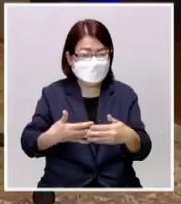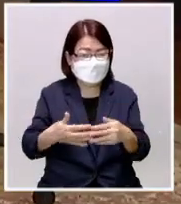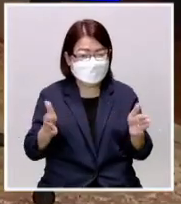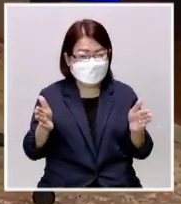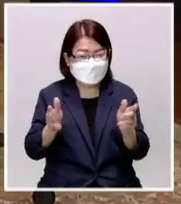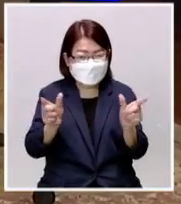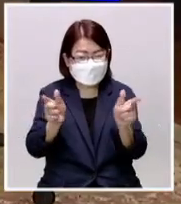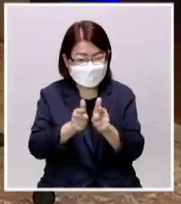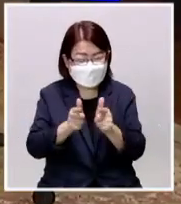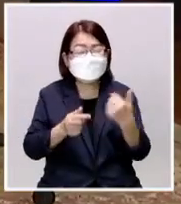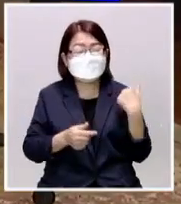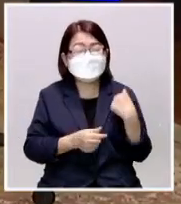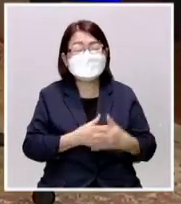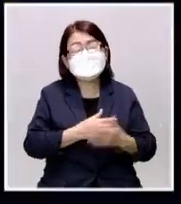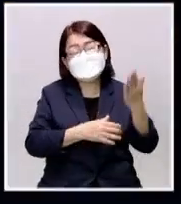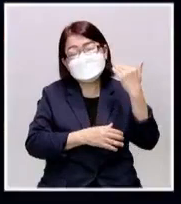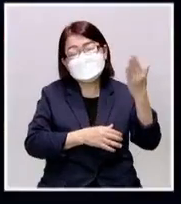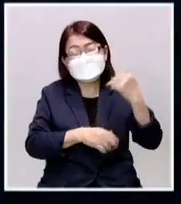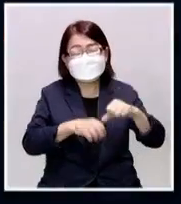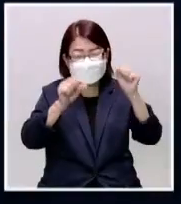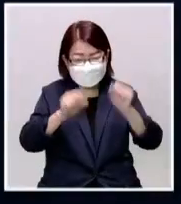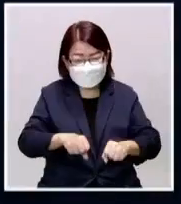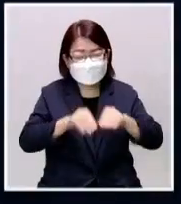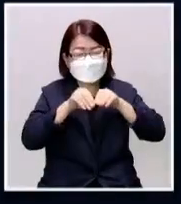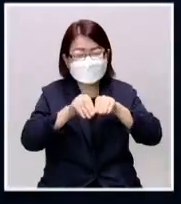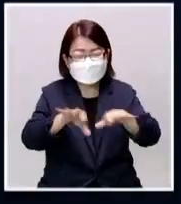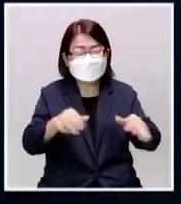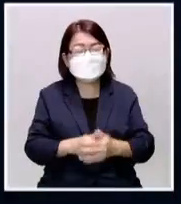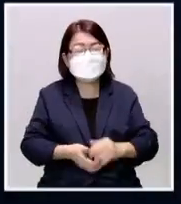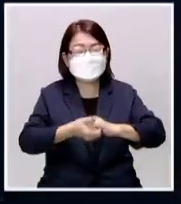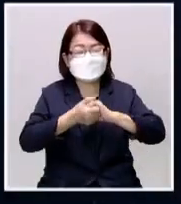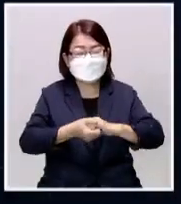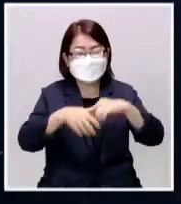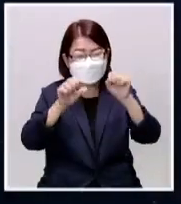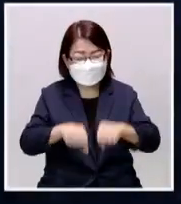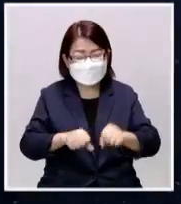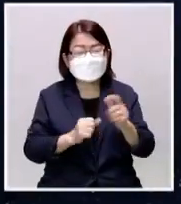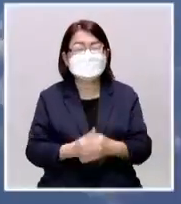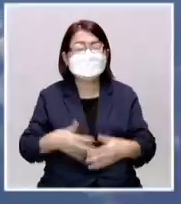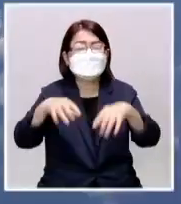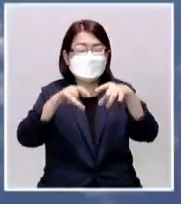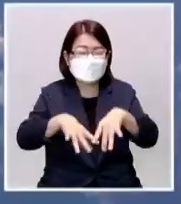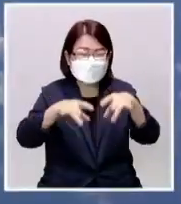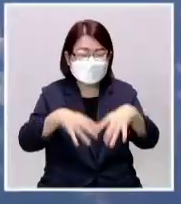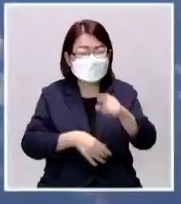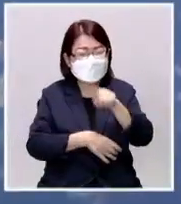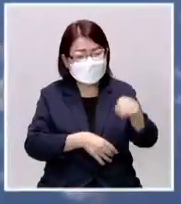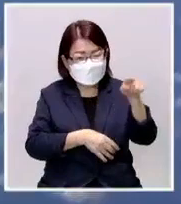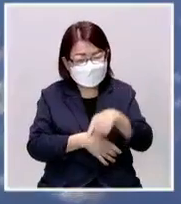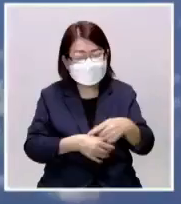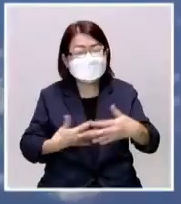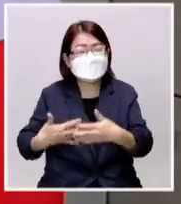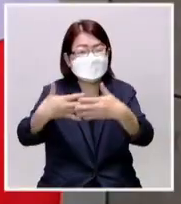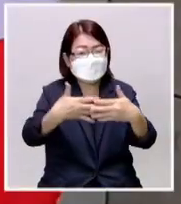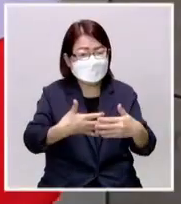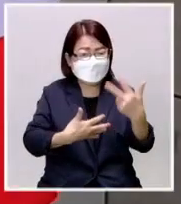็มีการประกาษความรมมือข้ตกลง AUKUSของออสเบลียา สหรชนาสตั ๆ ถามรายกาไปเพื่อ